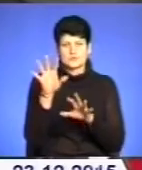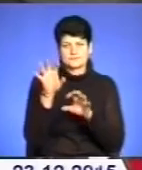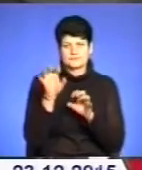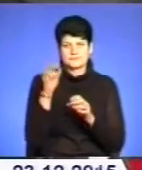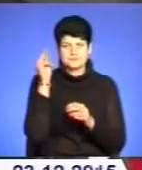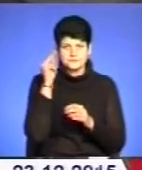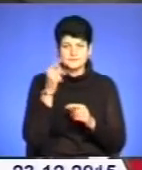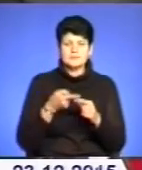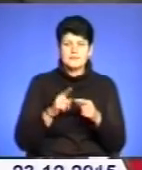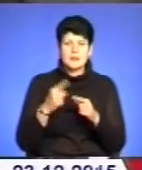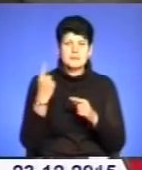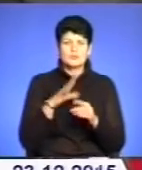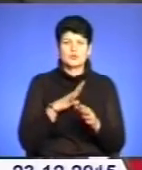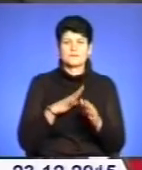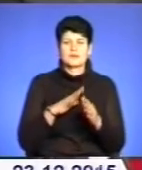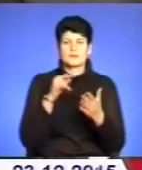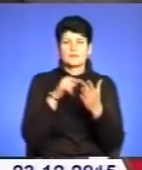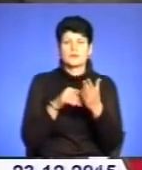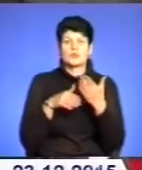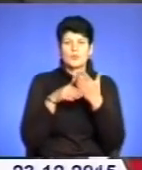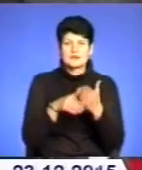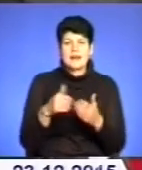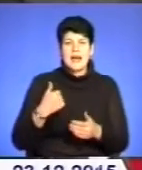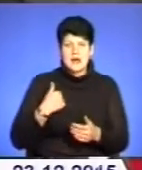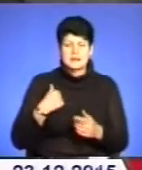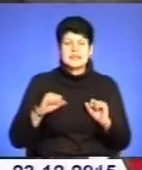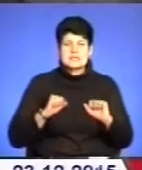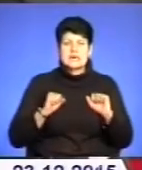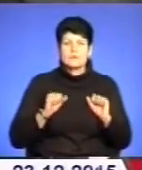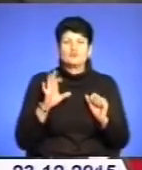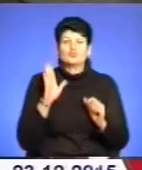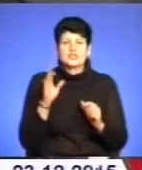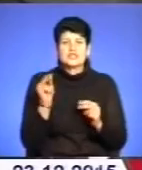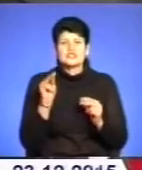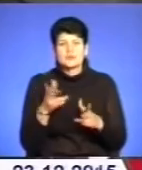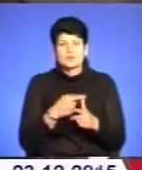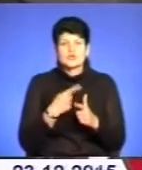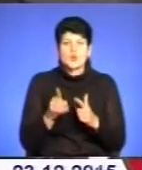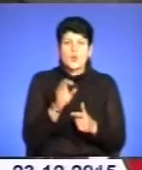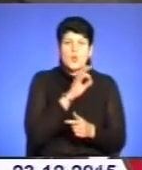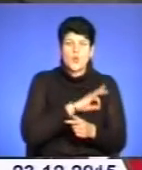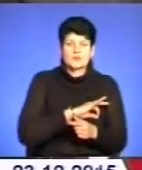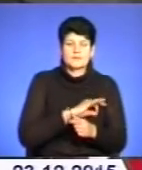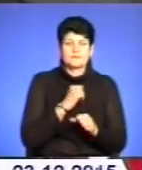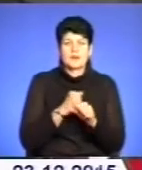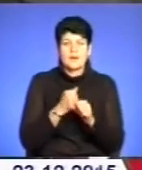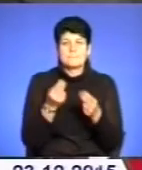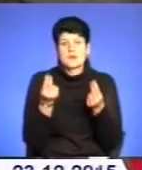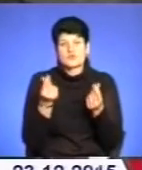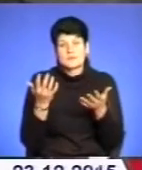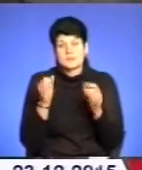з метою допомогти армії, тому що час від часу я намагаюся бути чимось корисна, або працею, або там, коли получається грошима,